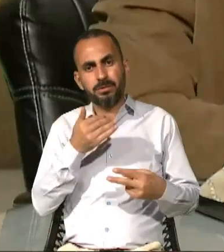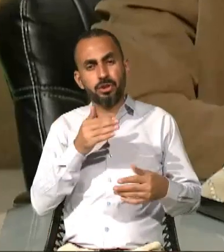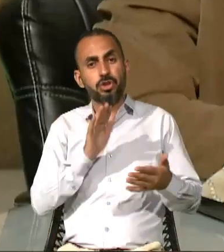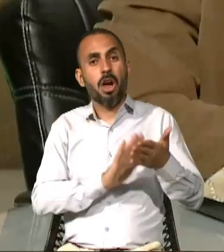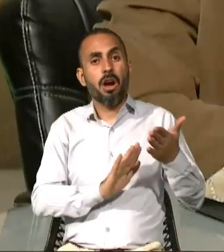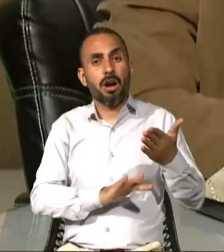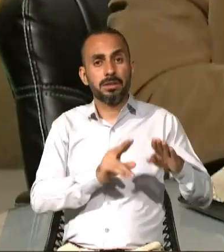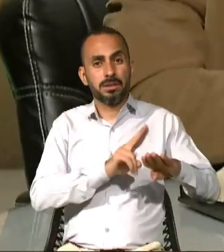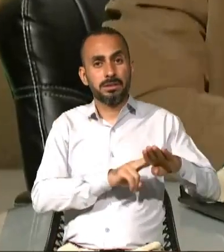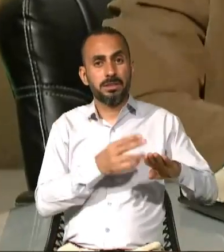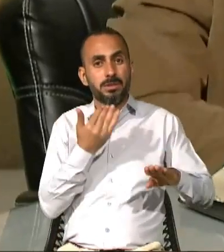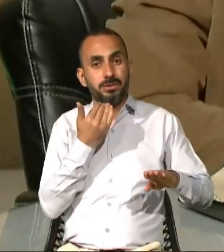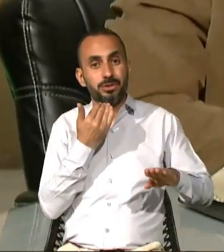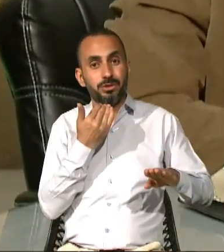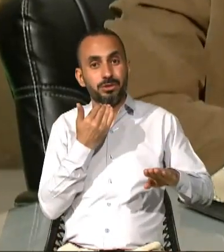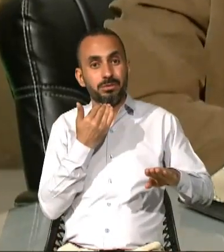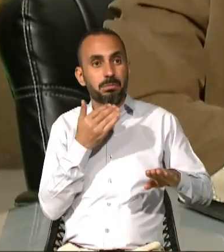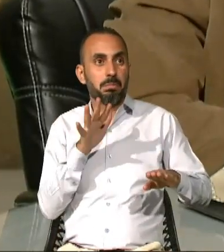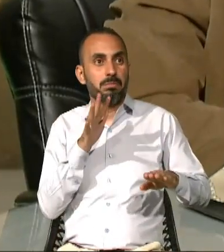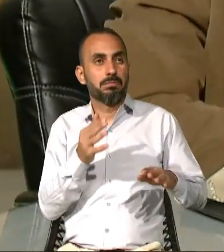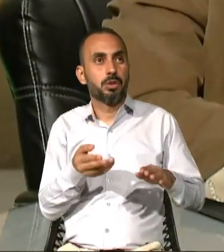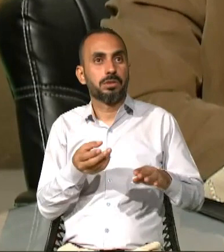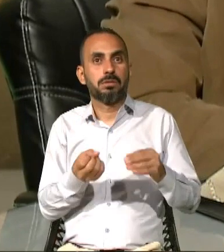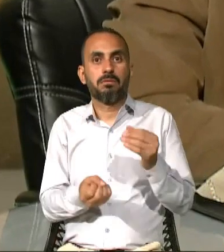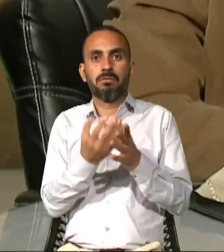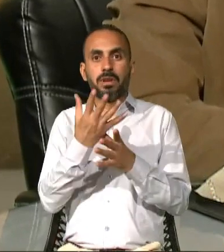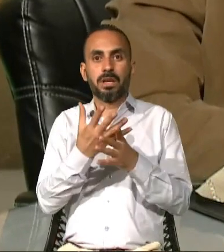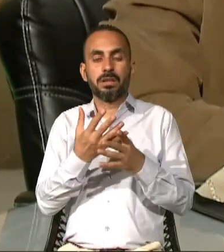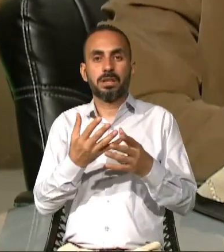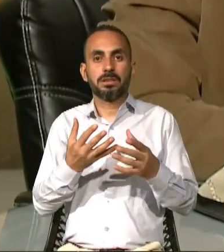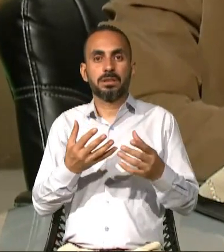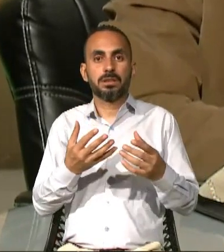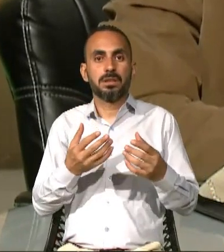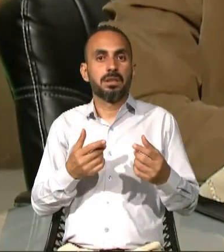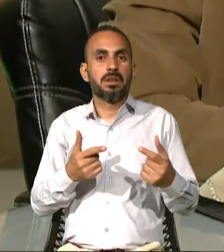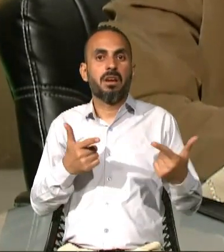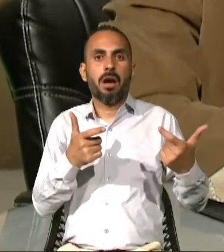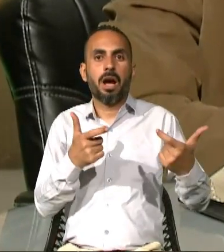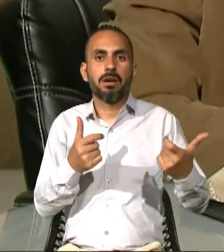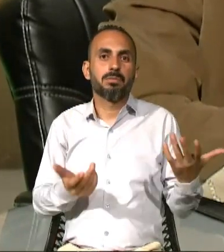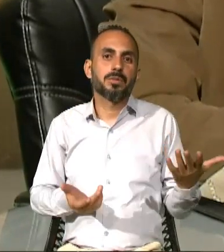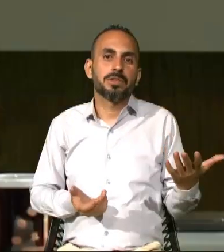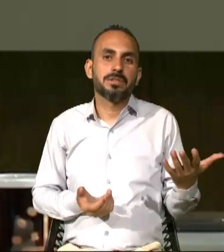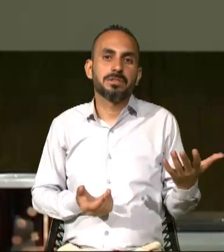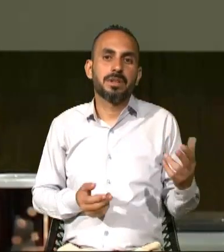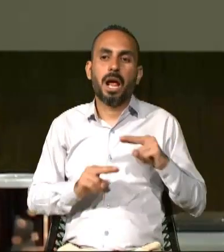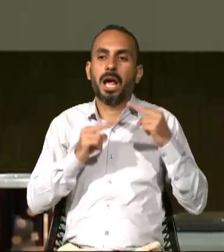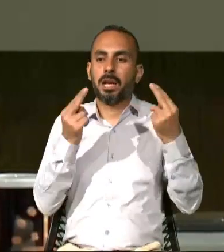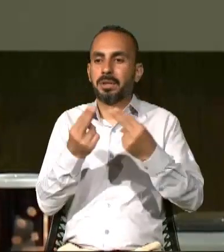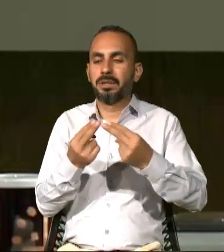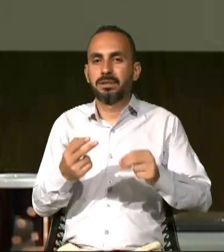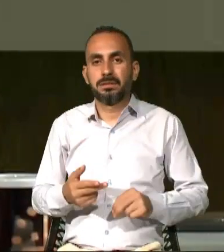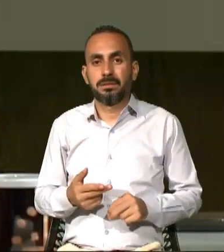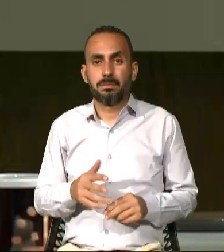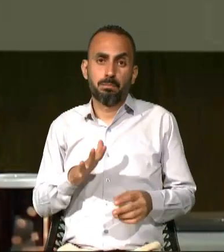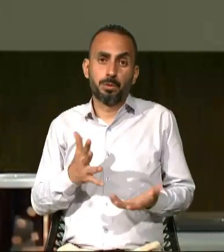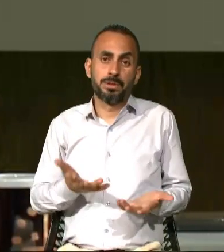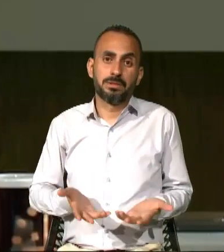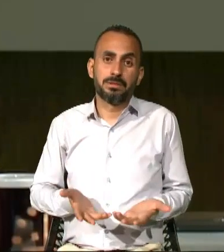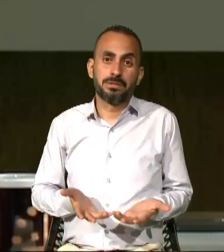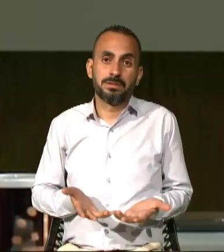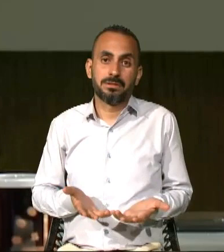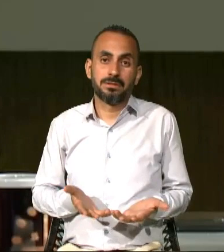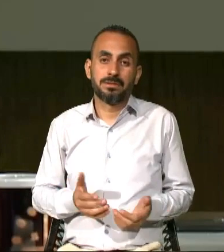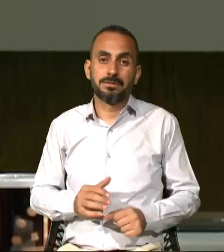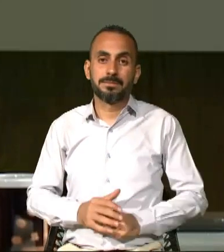من بعضه تحدث حرب تانية. لا وانت عارف يا اسيس جيركس تشم ريحتها اليوم طبعا